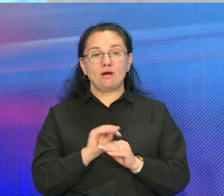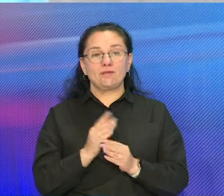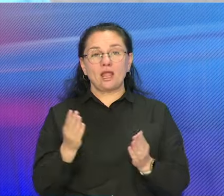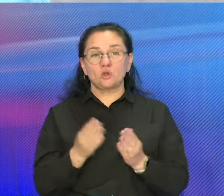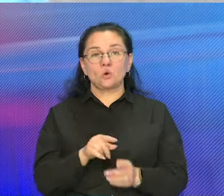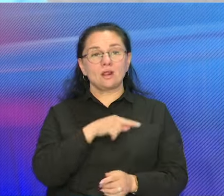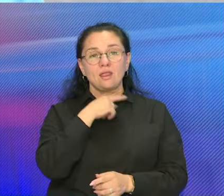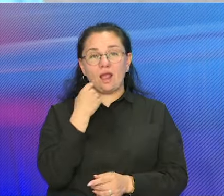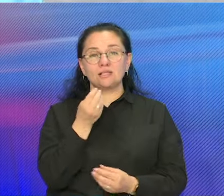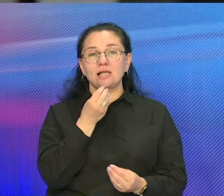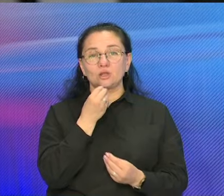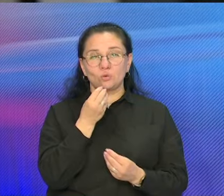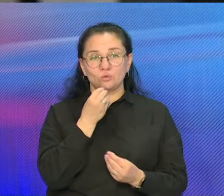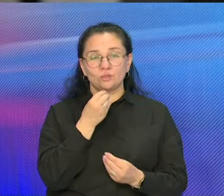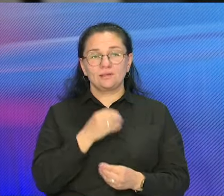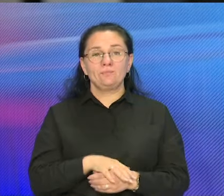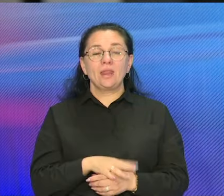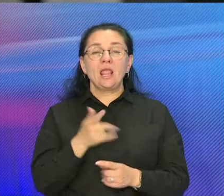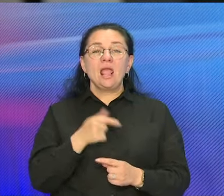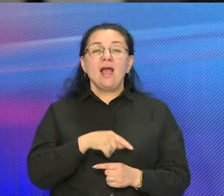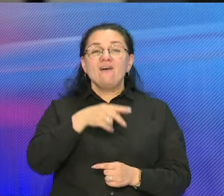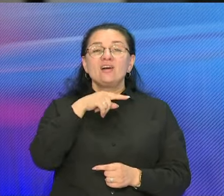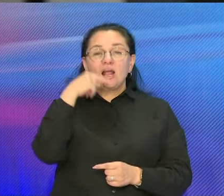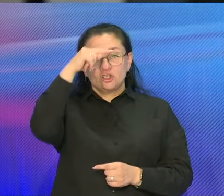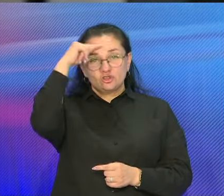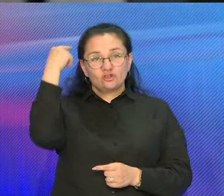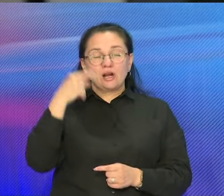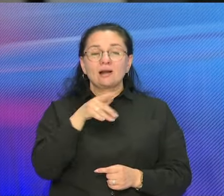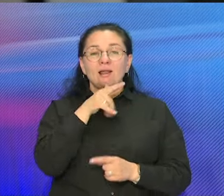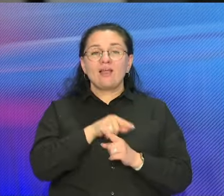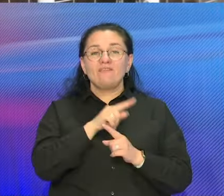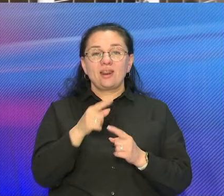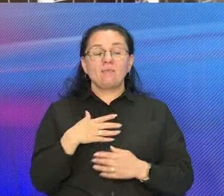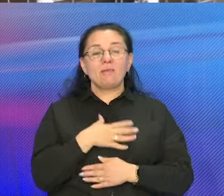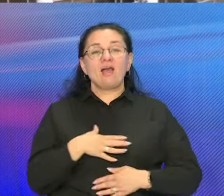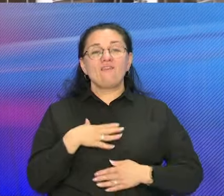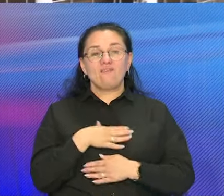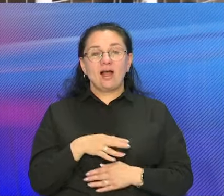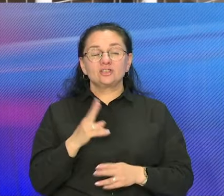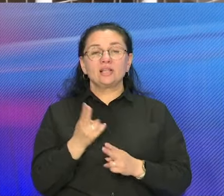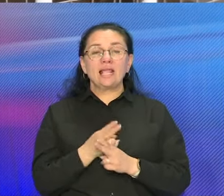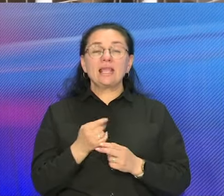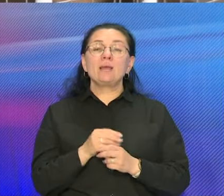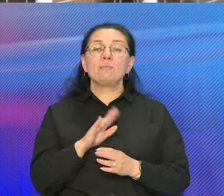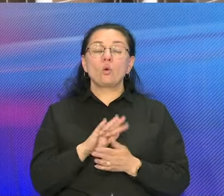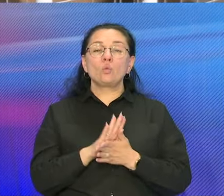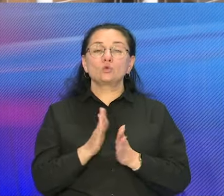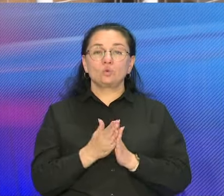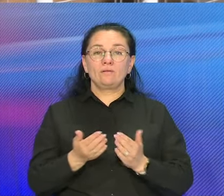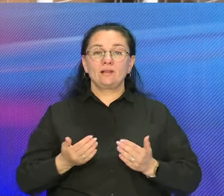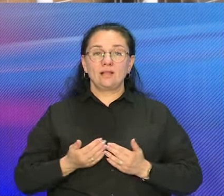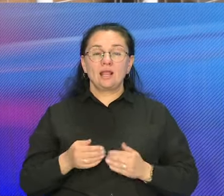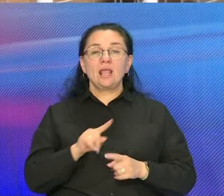хотят есть так У хараши пиры, откажут специалисты, вельми важно не забываться про воду для живёл Тому у некоторых секциях